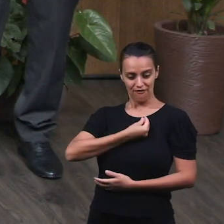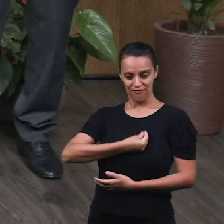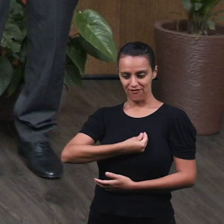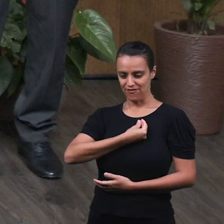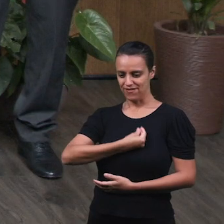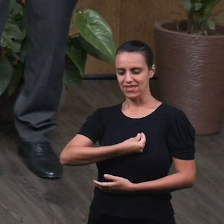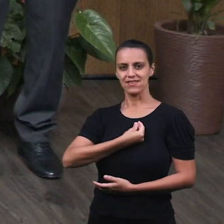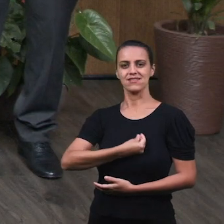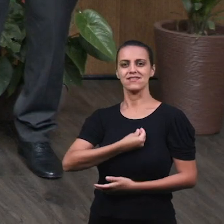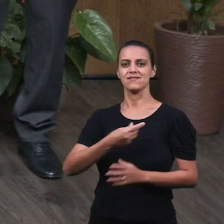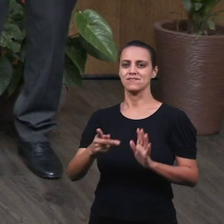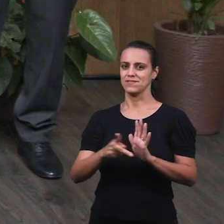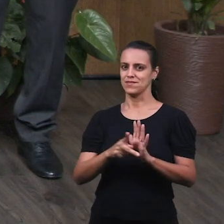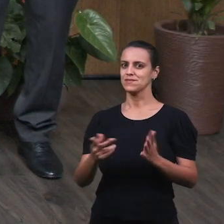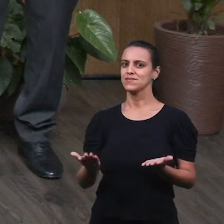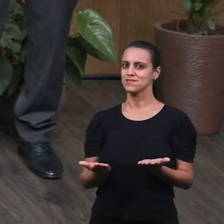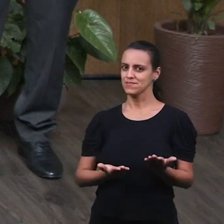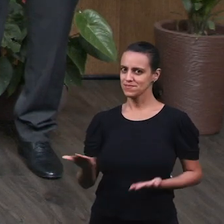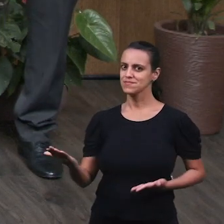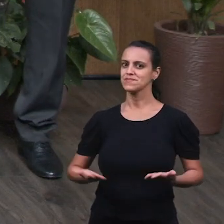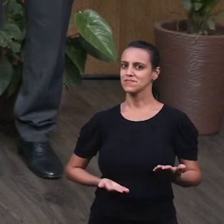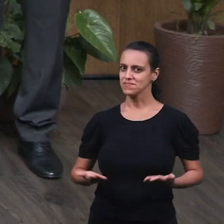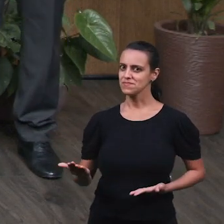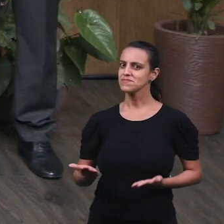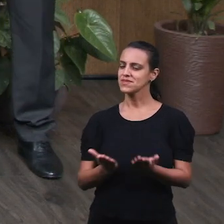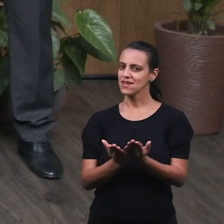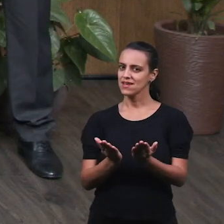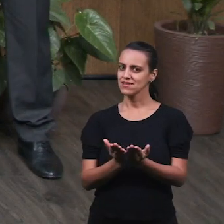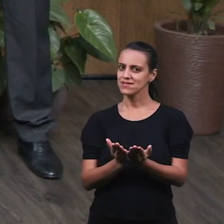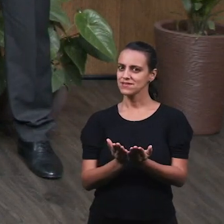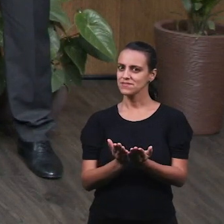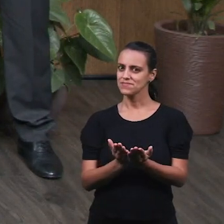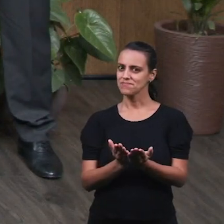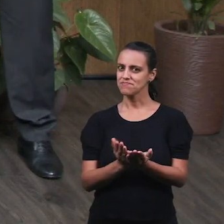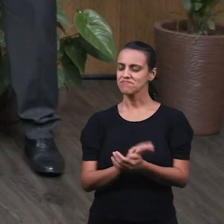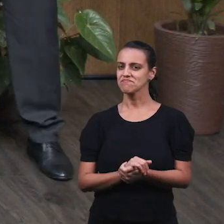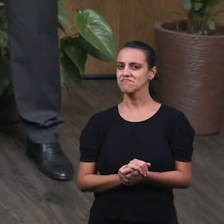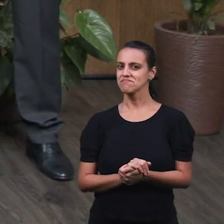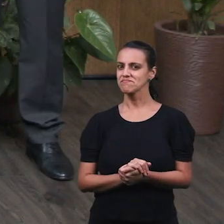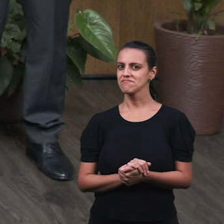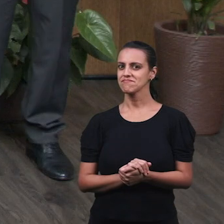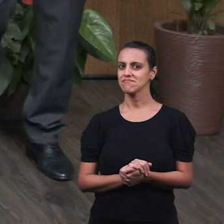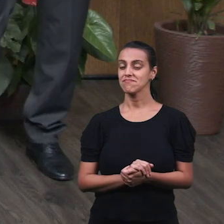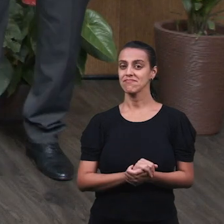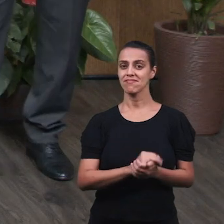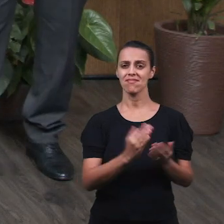Il a fait parole vivante pour le chrétien. La parole de la vie peut être